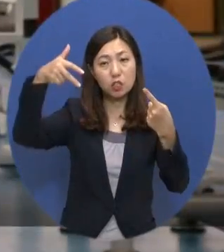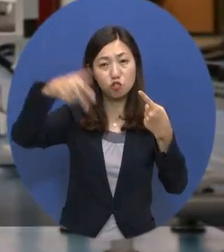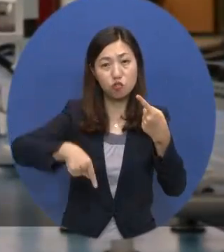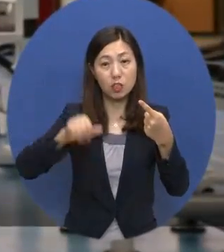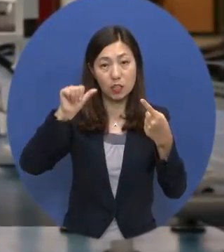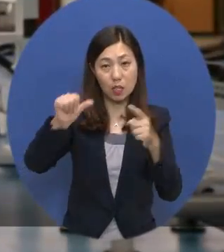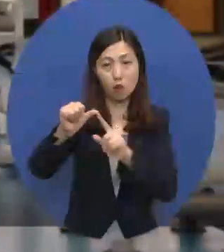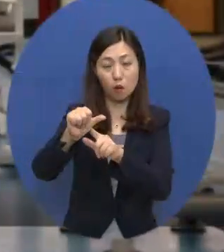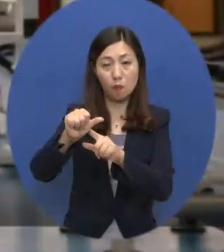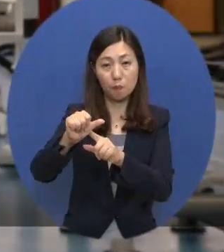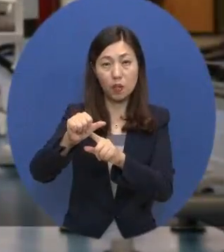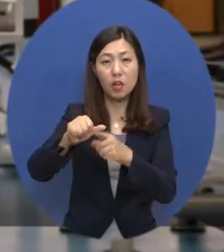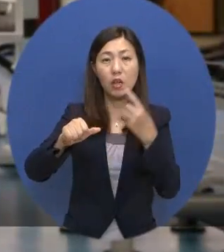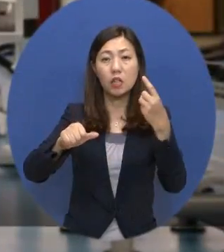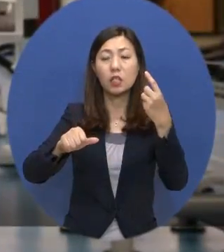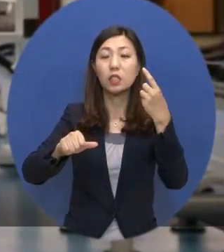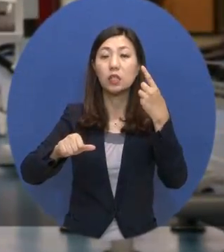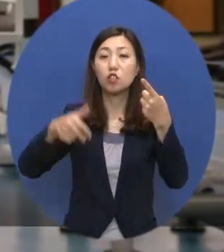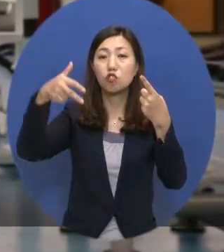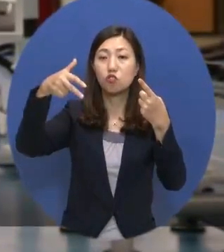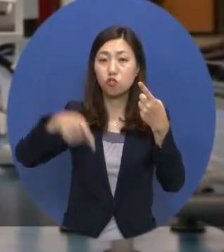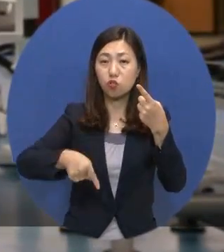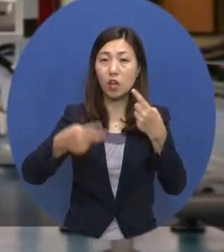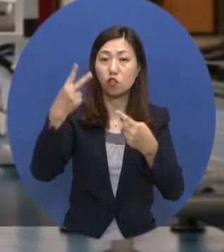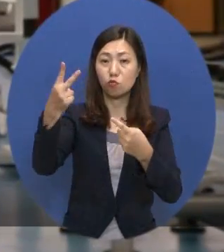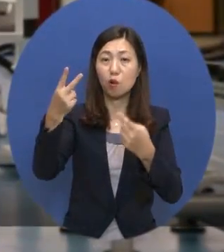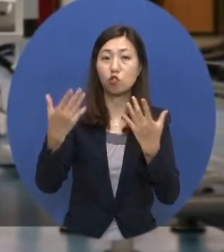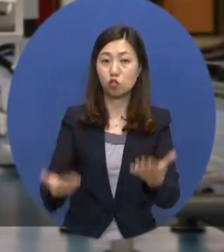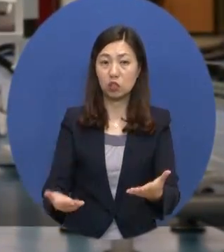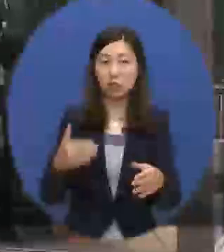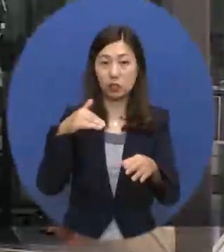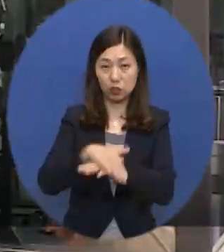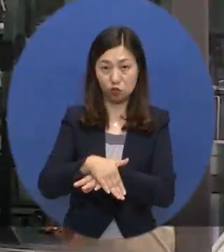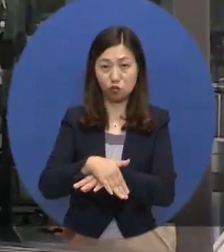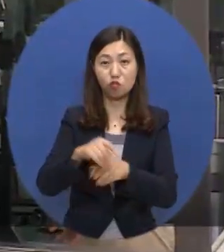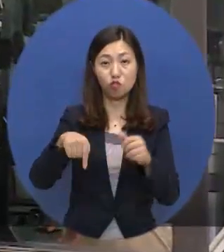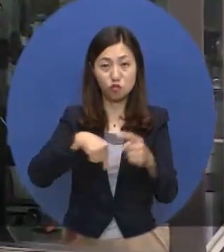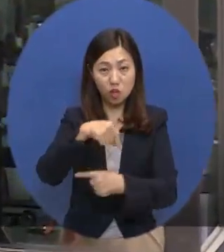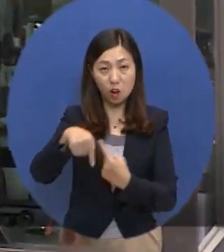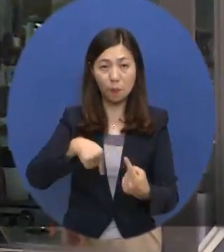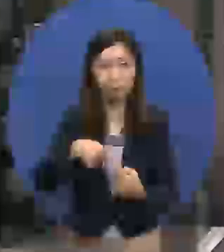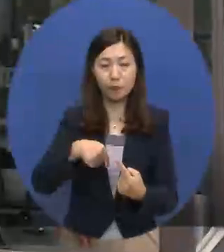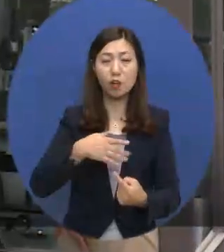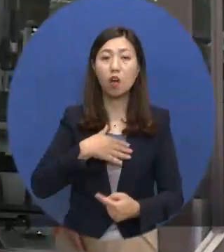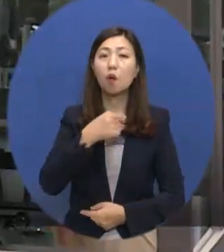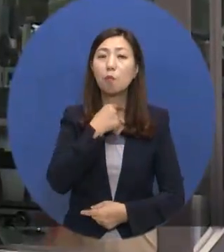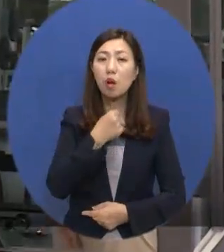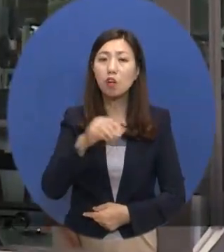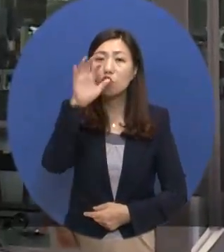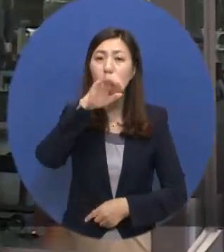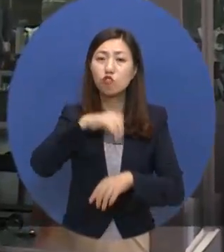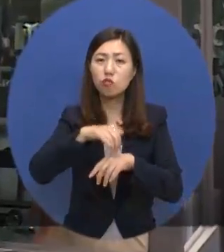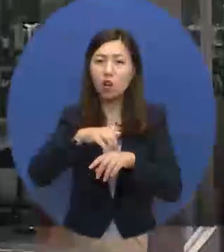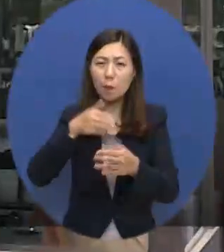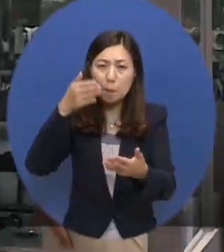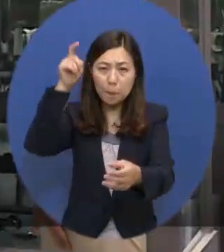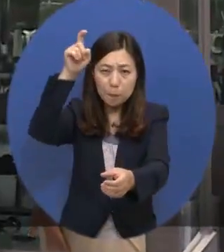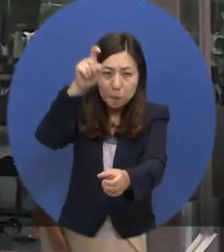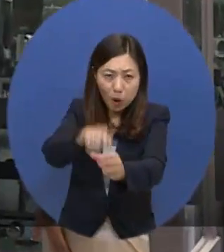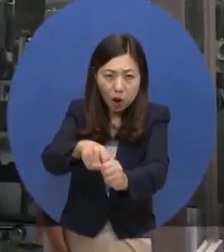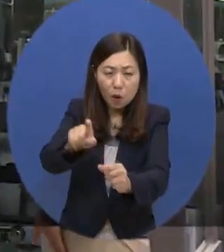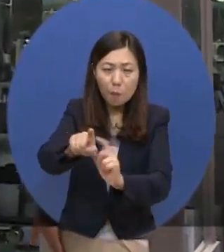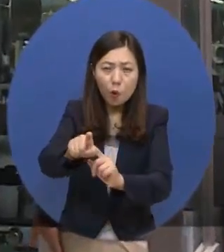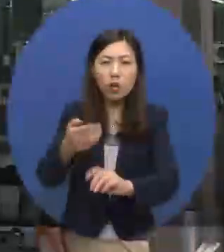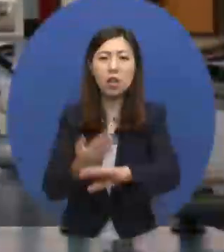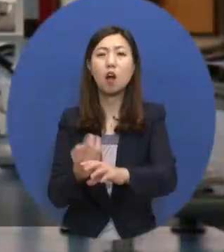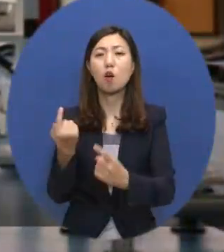그리고 주 2회 휴식 이런 식으로 진행을 하고 있습니다. 저희가 원하는 이제 그 훈련의 방향은 다른